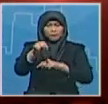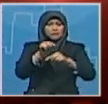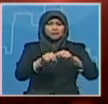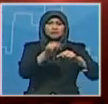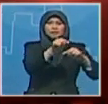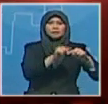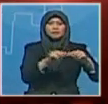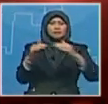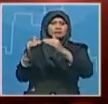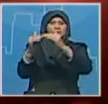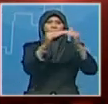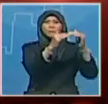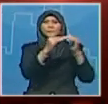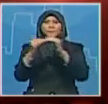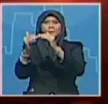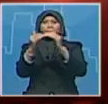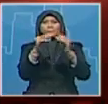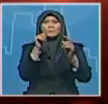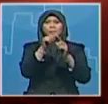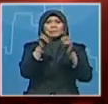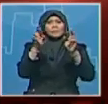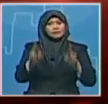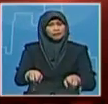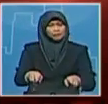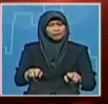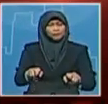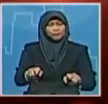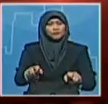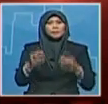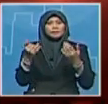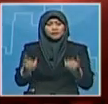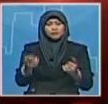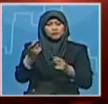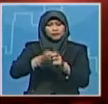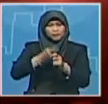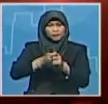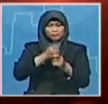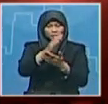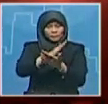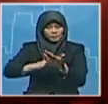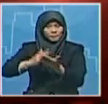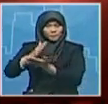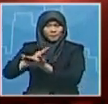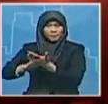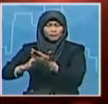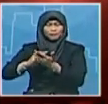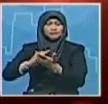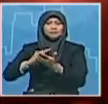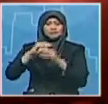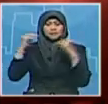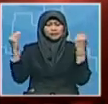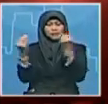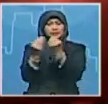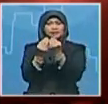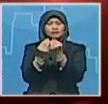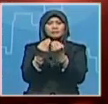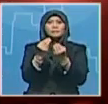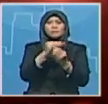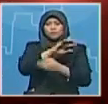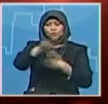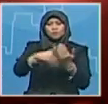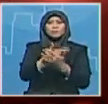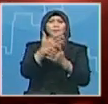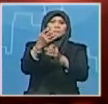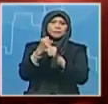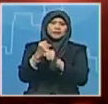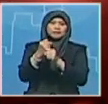yang sama rata kepada rakyat. Sebab itu sentuhan kepada setiap segmen dan lapisan masyarakat itu setiap orang akan terasa